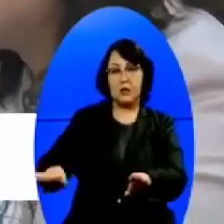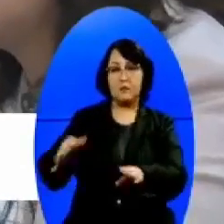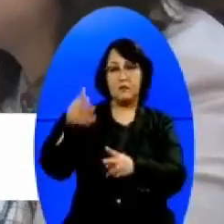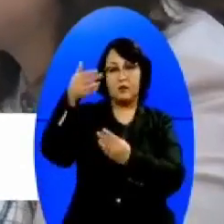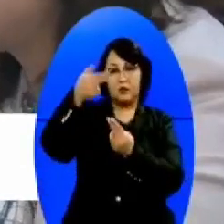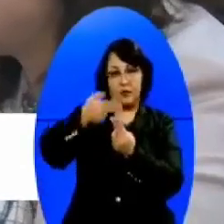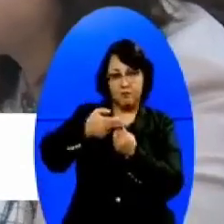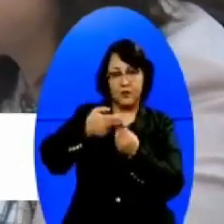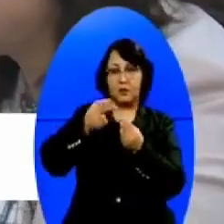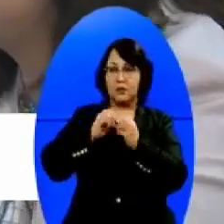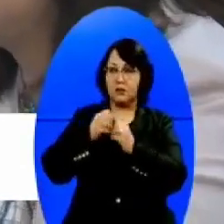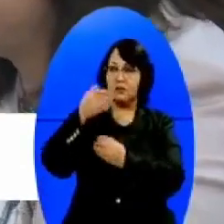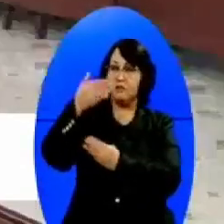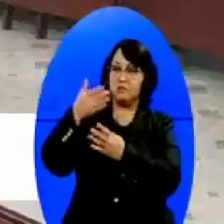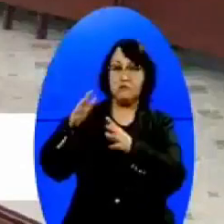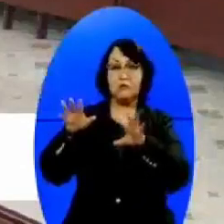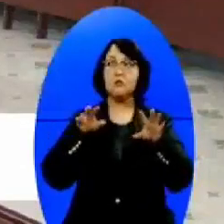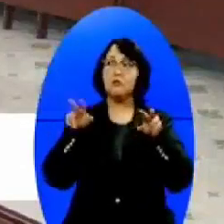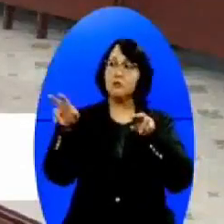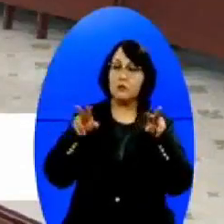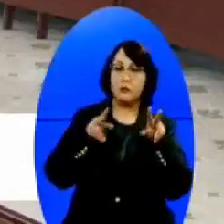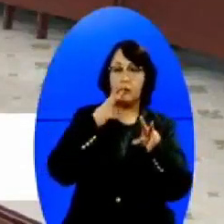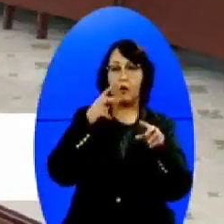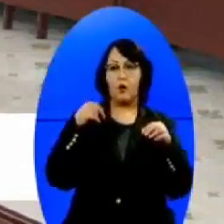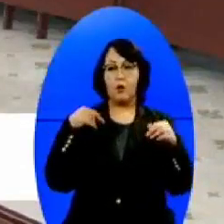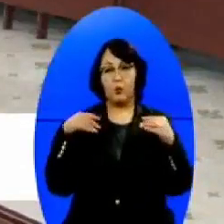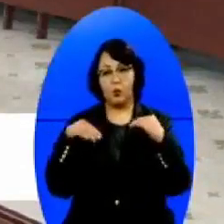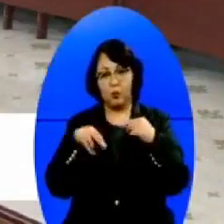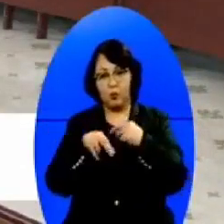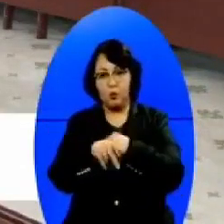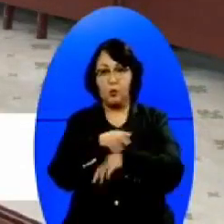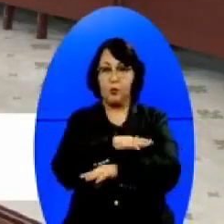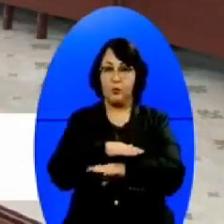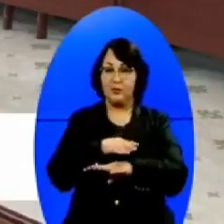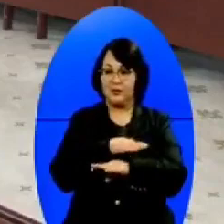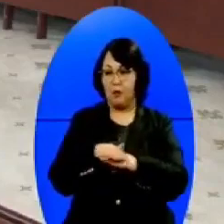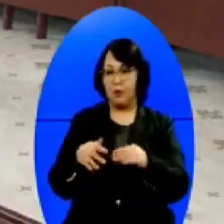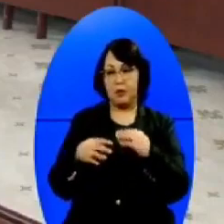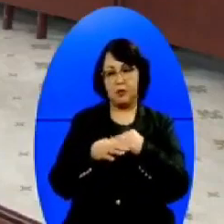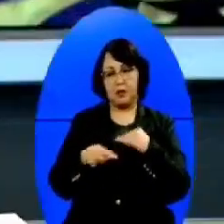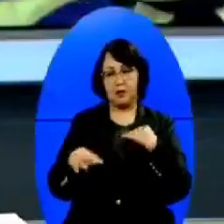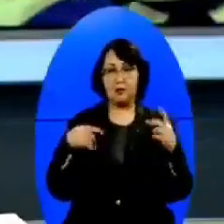хийлгэж сурагчид аюулгүйгээр зорчих зам хөндлөн гарах нөхцөл бүрдэжээ.